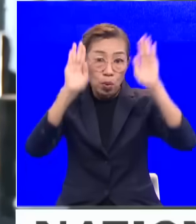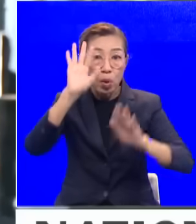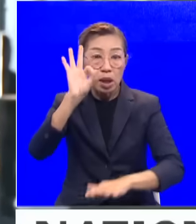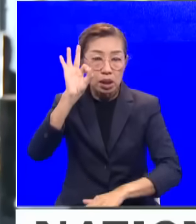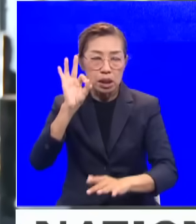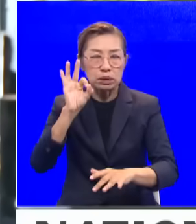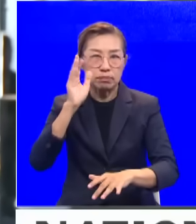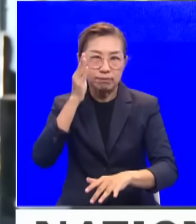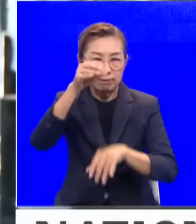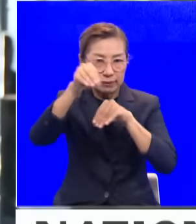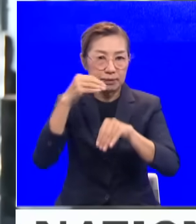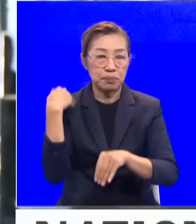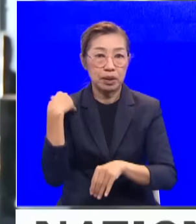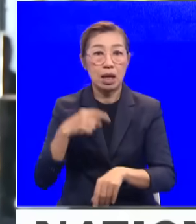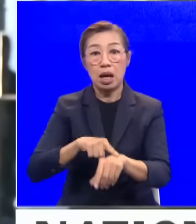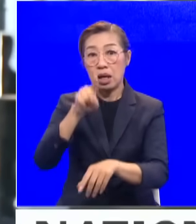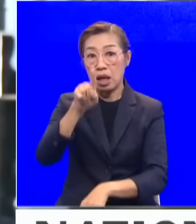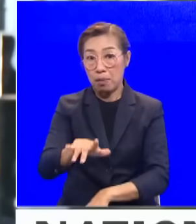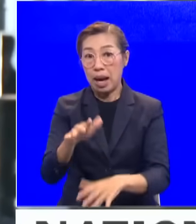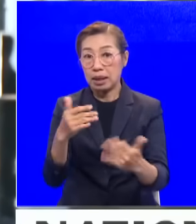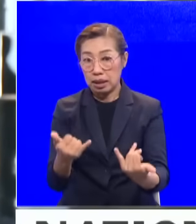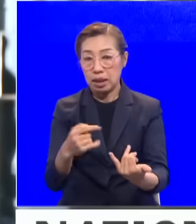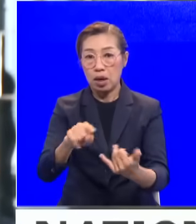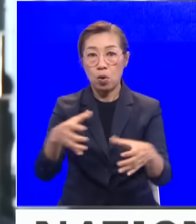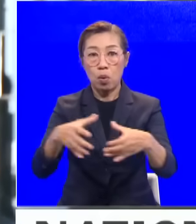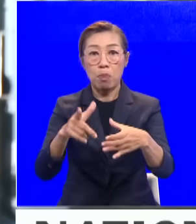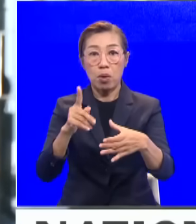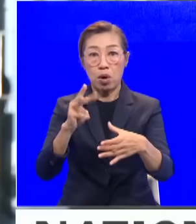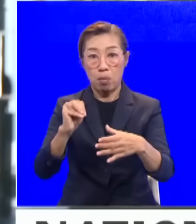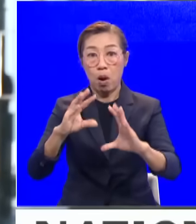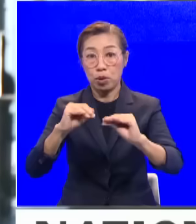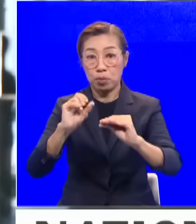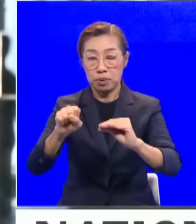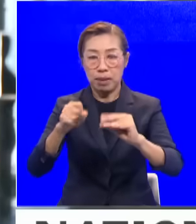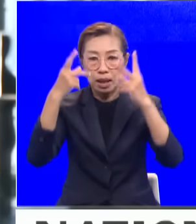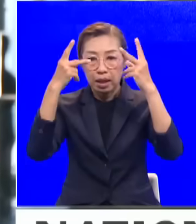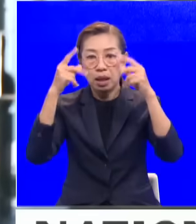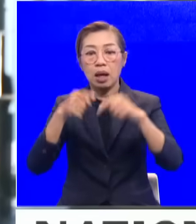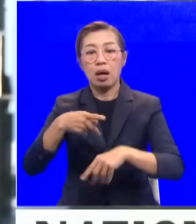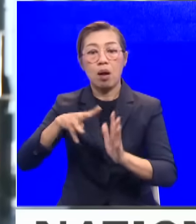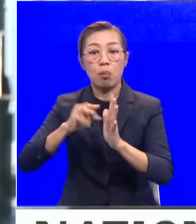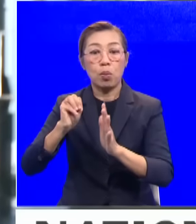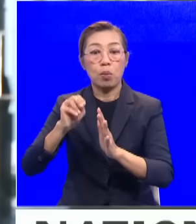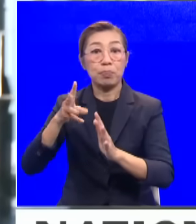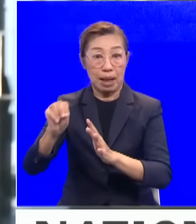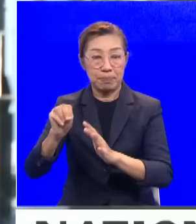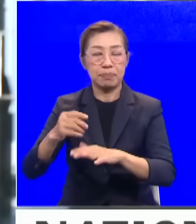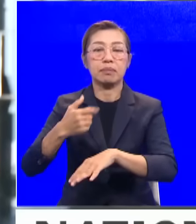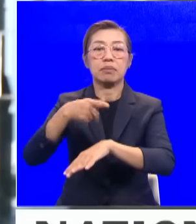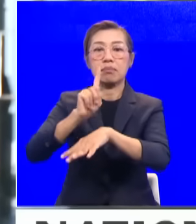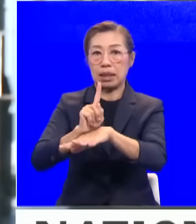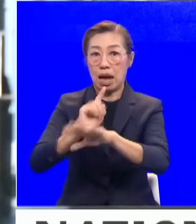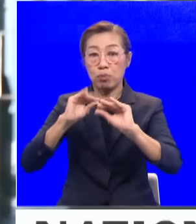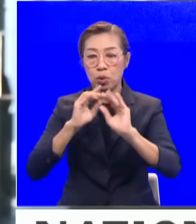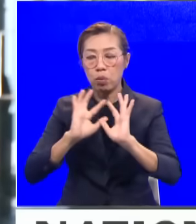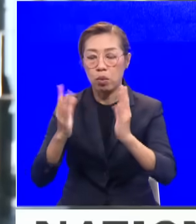วยบ่ายนี้คุณผู้ชมจะมีการประชุมครม.โดยคุณภูมิธรรมเนี่ยจะนั่งเป็นประธานบอกว่าอย่างน้อยก็จะมีการคุยถึงสถานการ